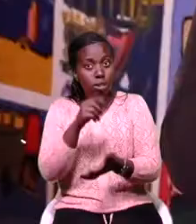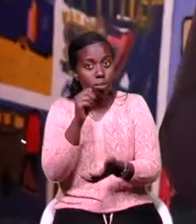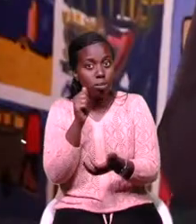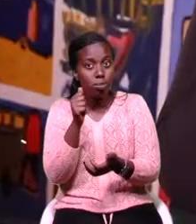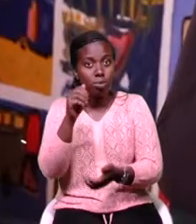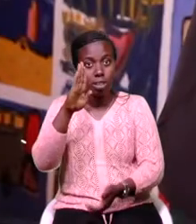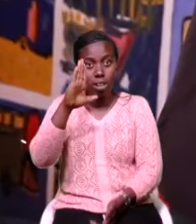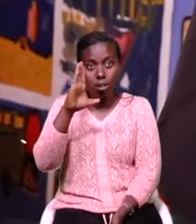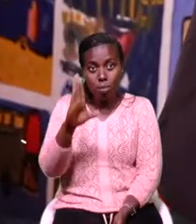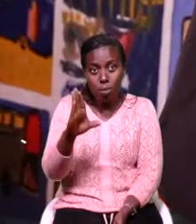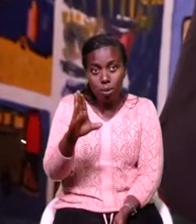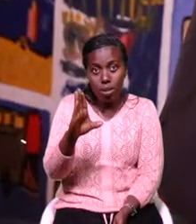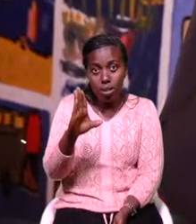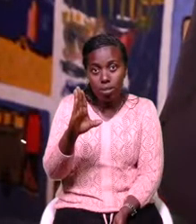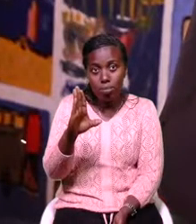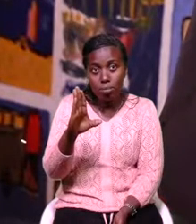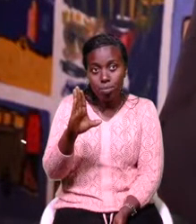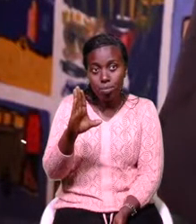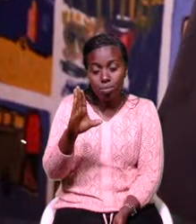B,